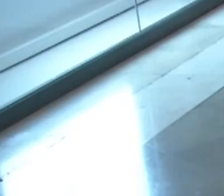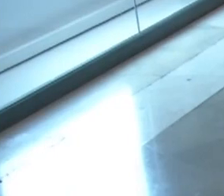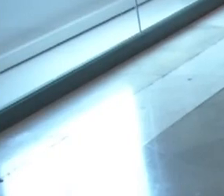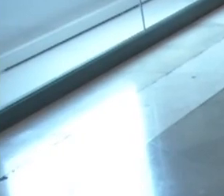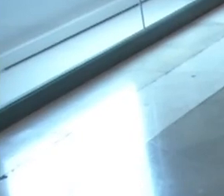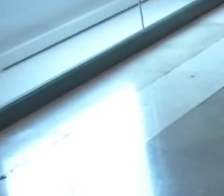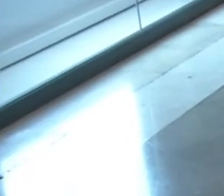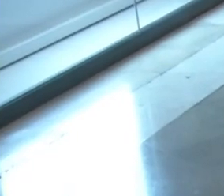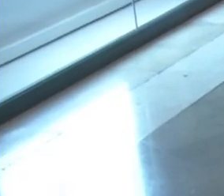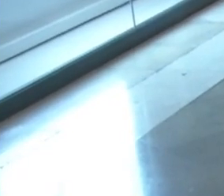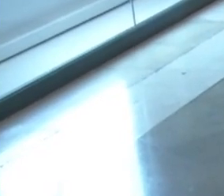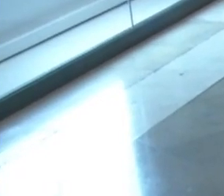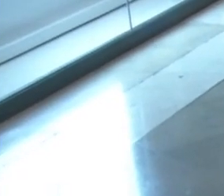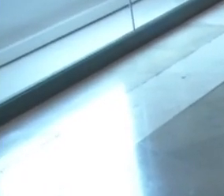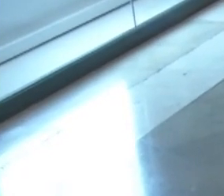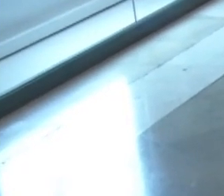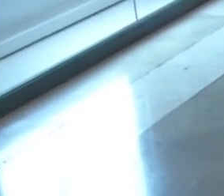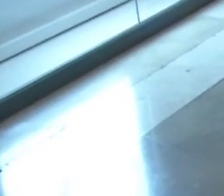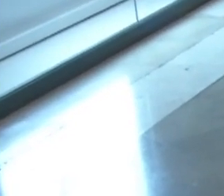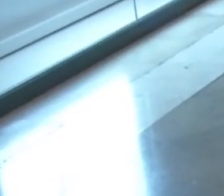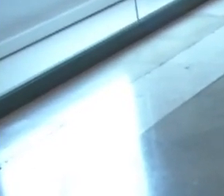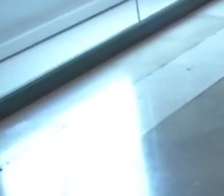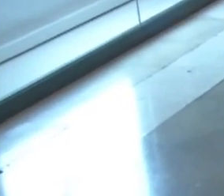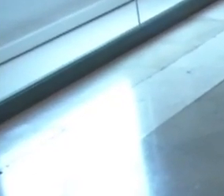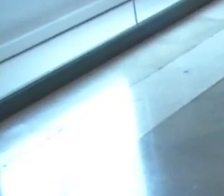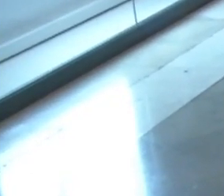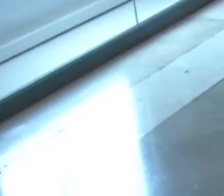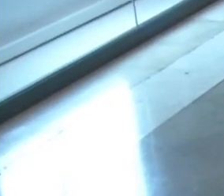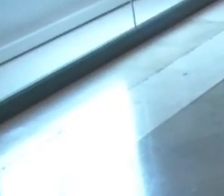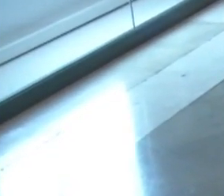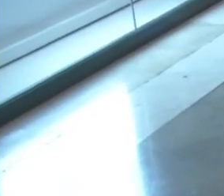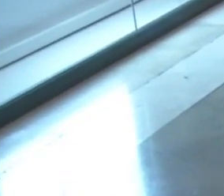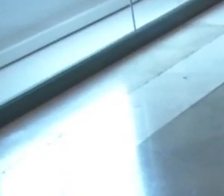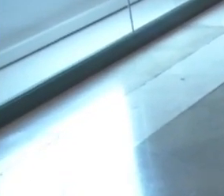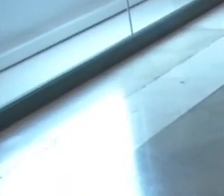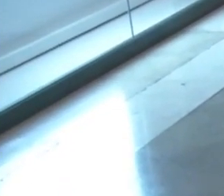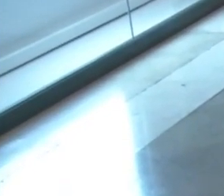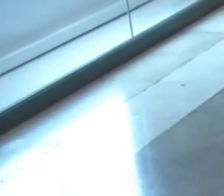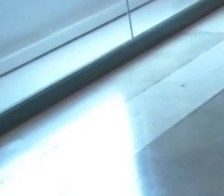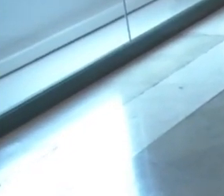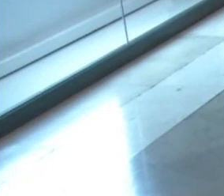نشوفها بانتشار فيروس كورونا المستجد. نسأل الله السلامة للجميع،